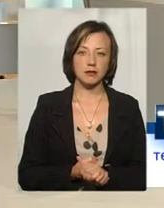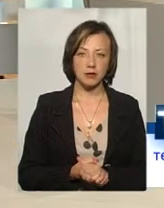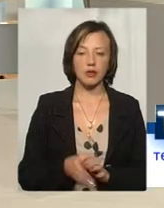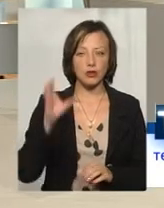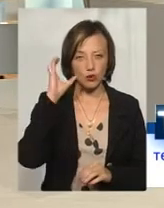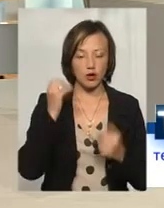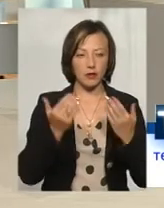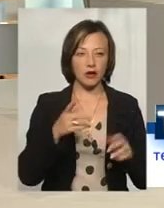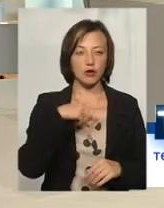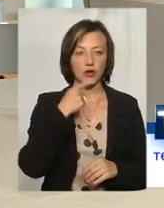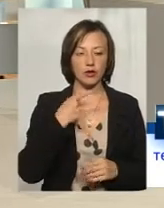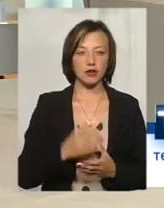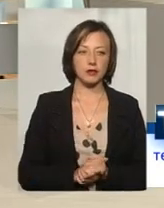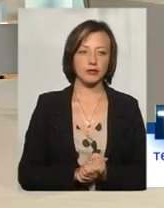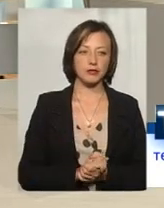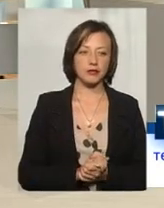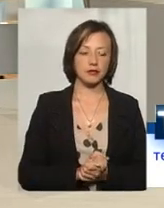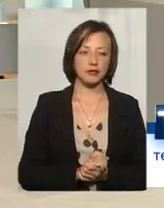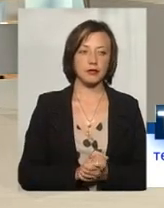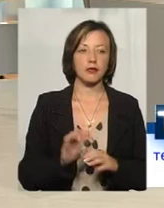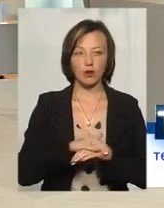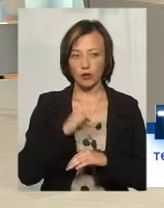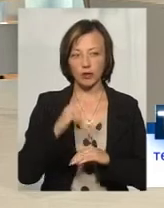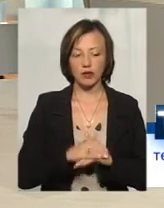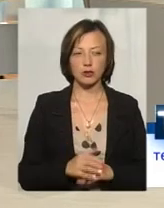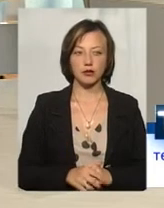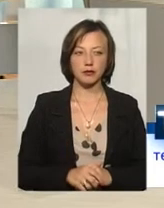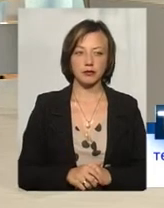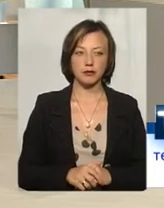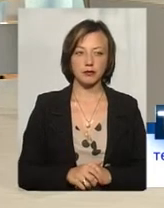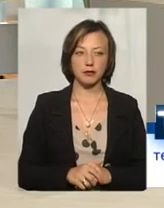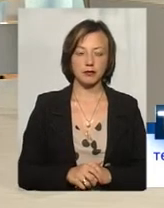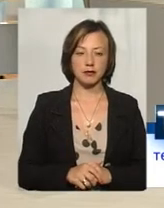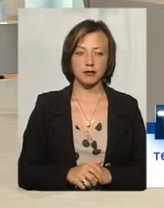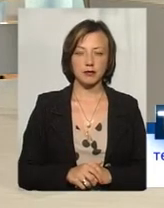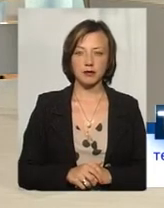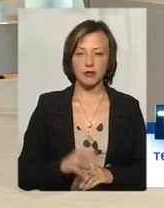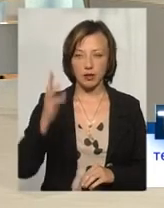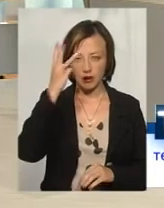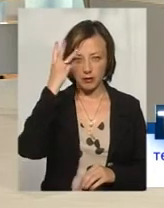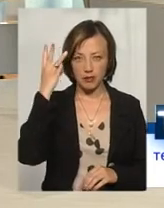Алло, ми слухаємо вас. Ви в ефірі. Задавайте ваше питання. Добрий вечір.